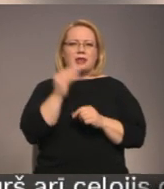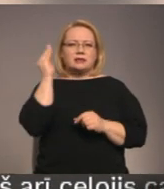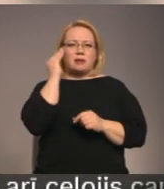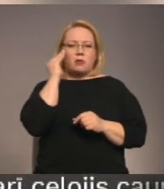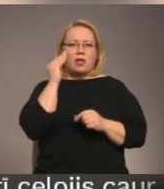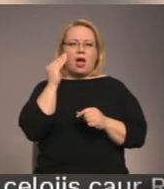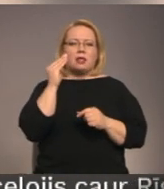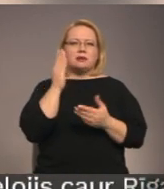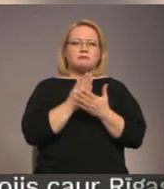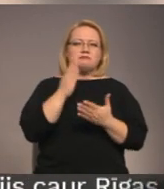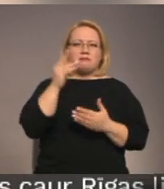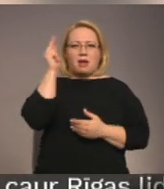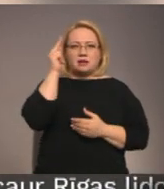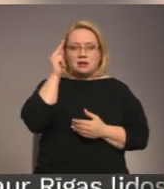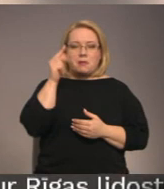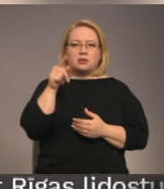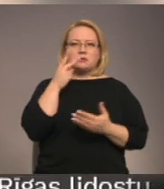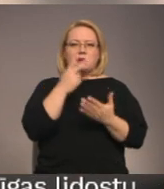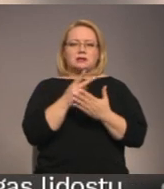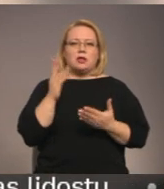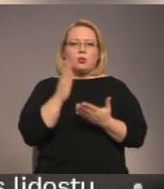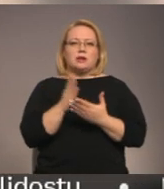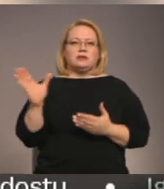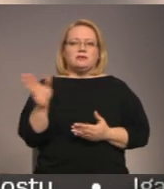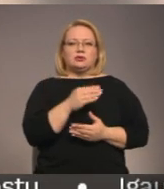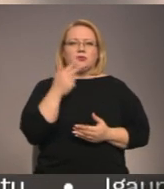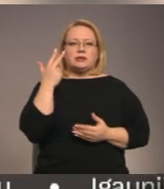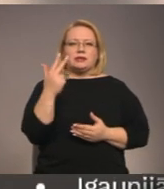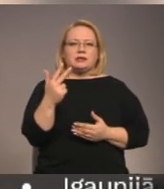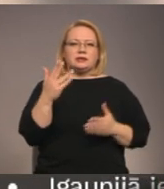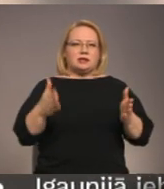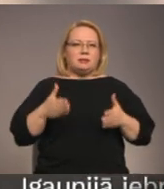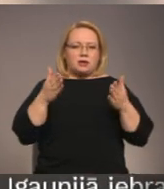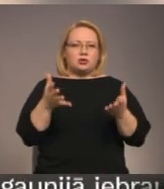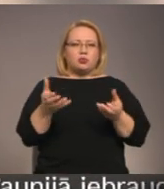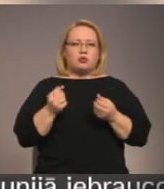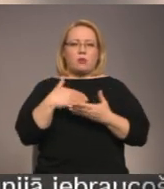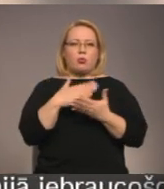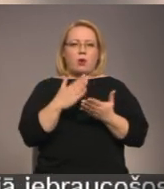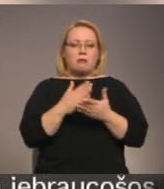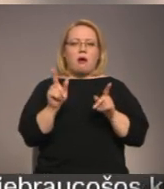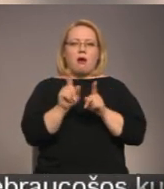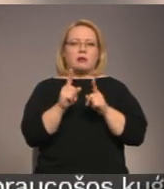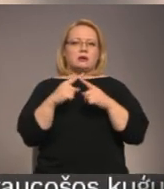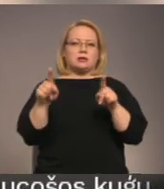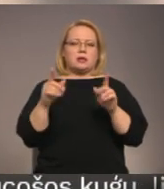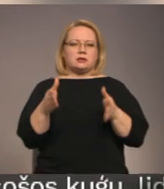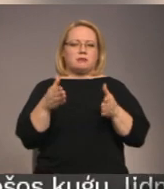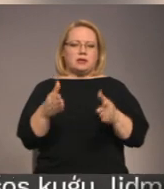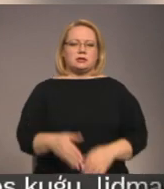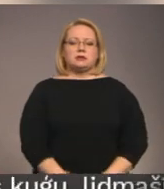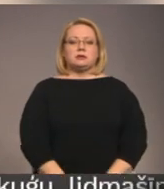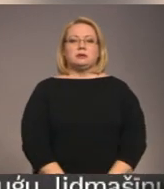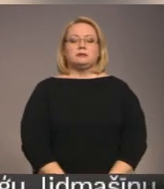Paredzēts, ka tās notiks visu trīs klinisko universitātes slimnīcu uzņemšanas nodaļās, bet vēlāk arī citās slimnīcās un par to Aija